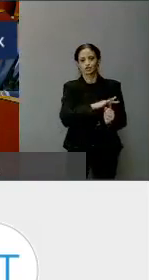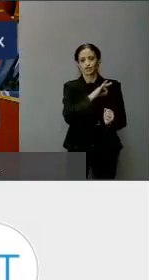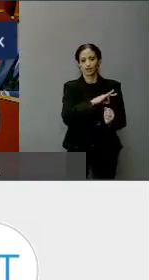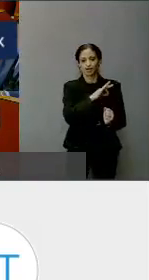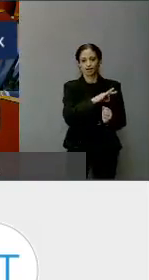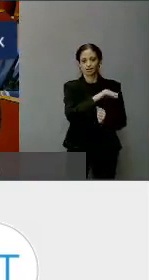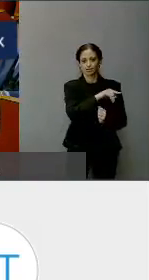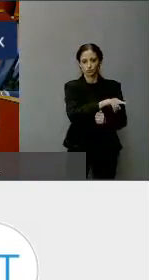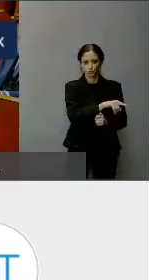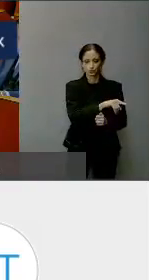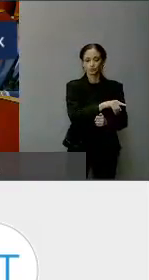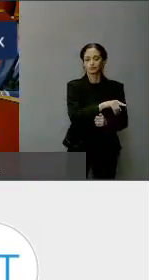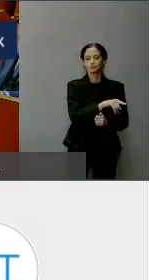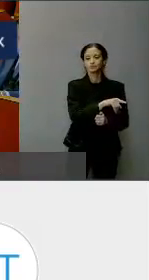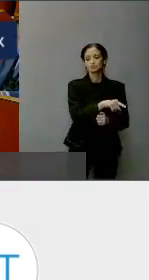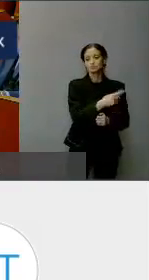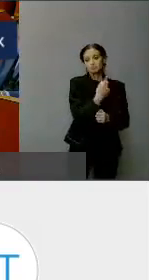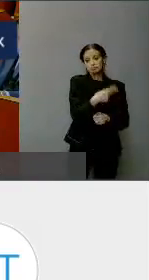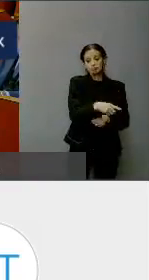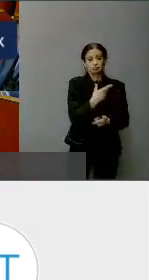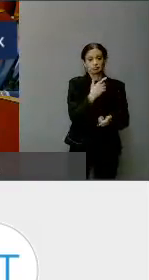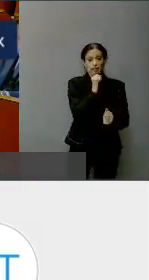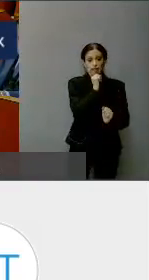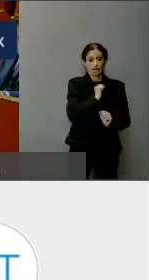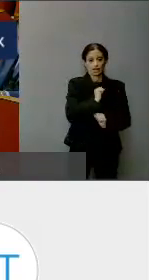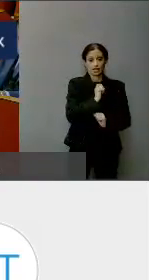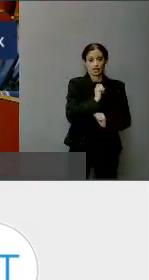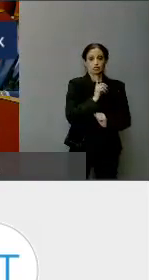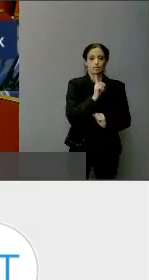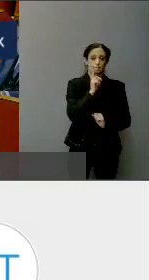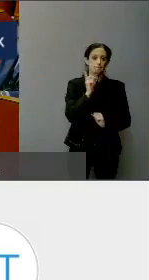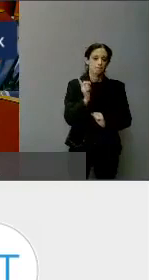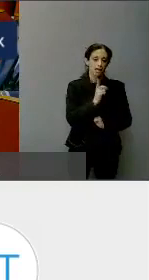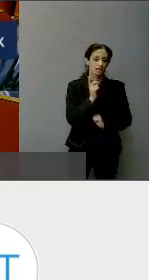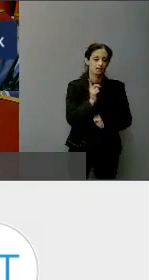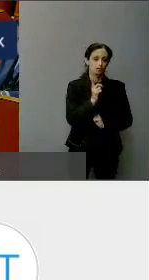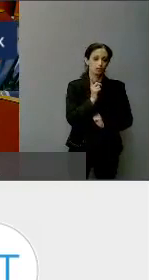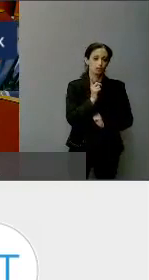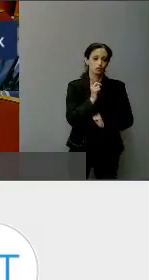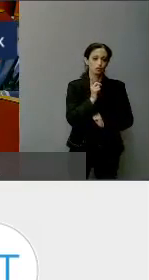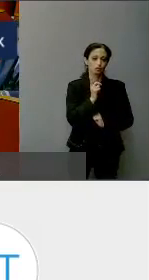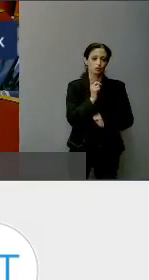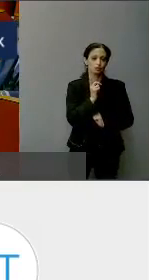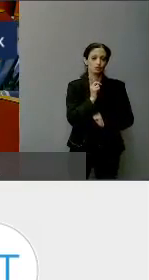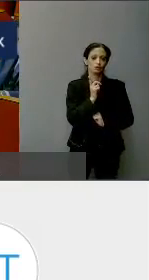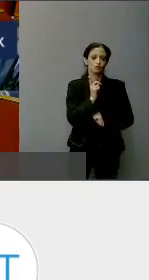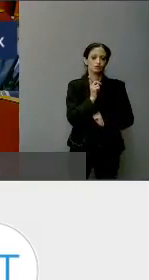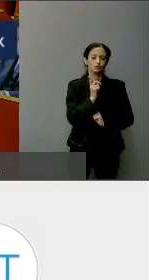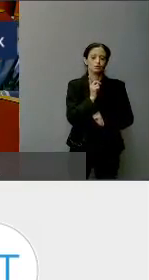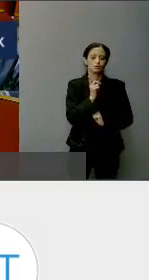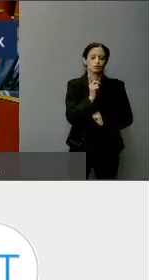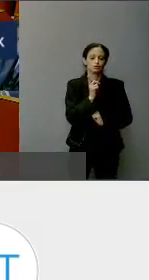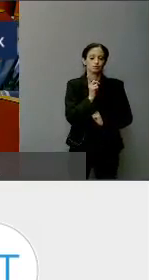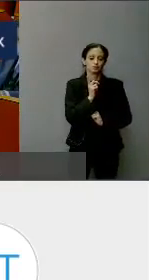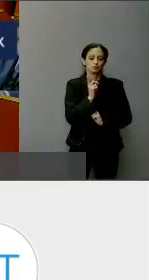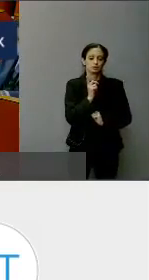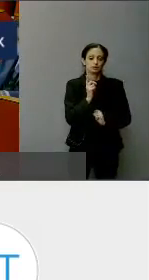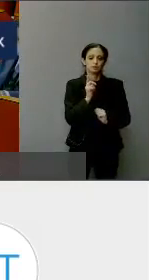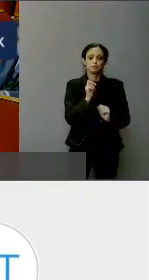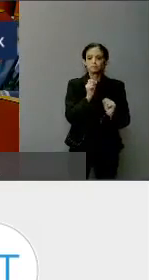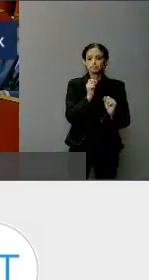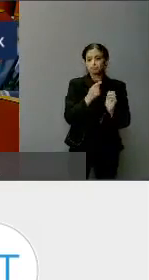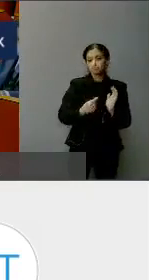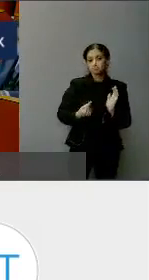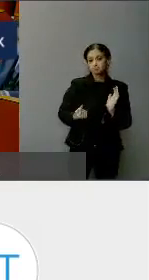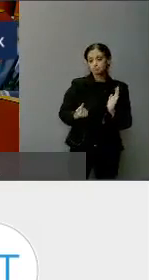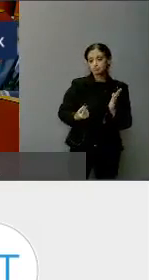motivo io credo che sarebbe opportuno e si ritornasse magari a proporre o a